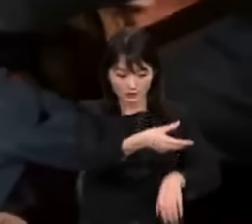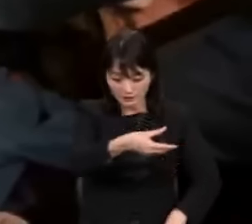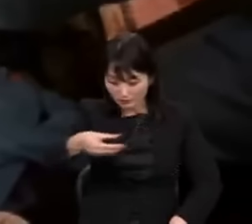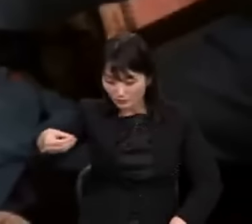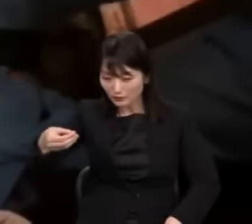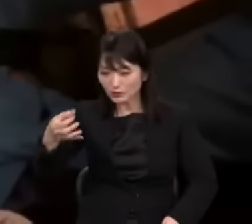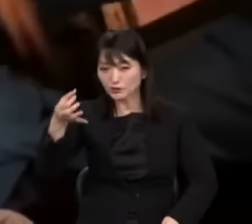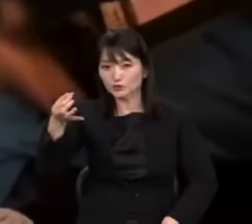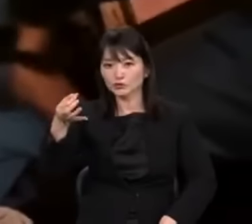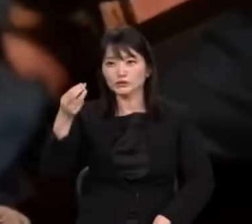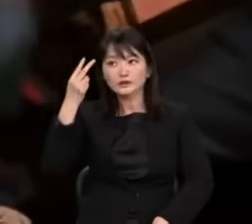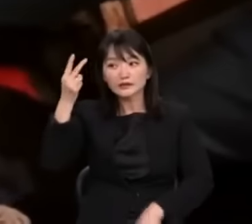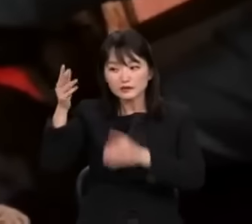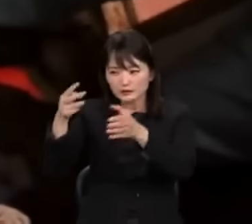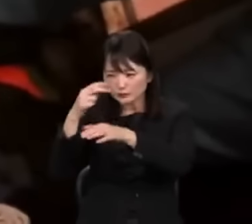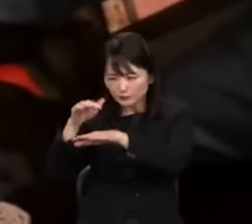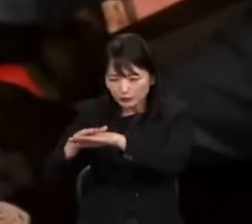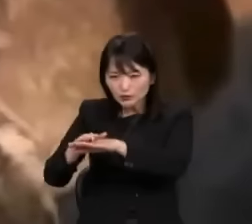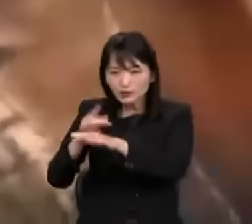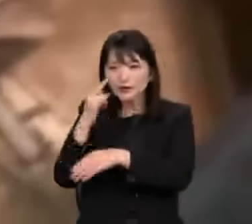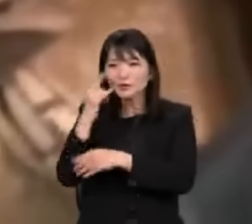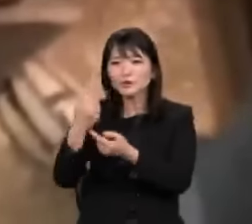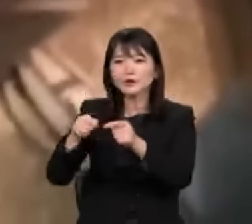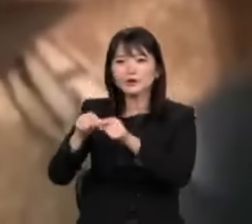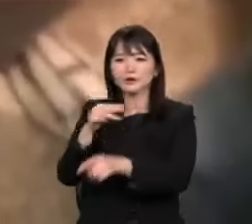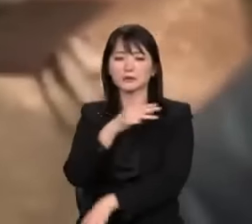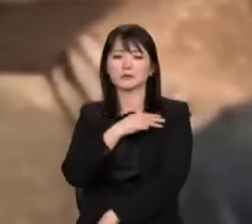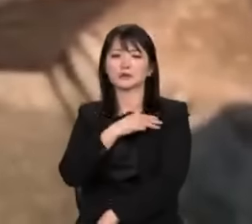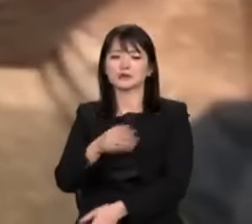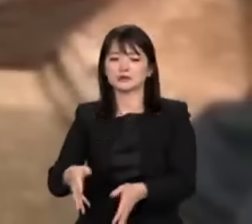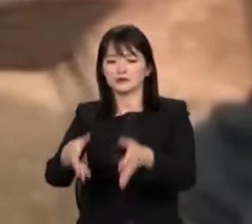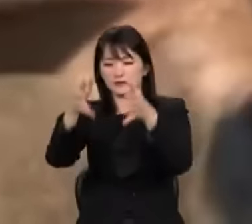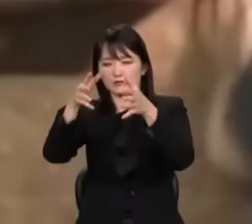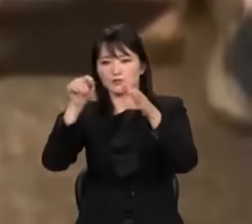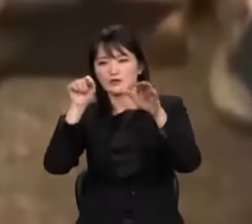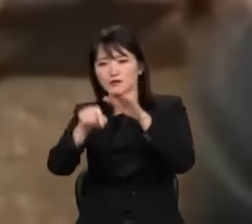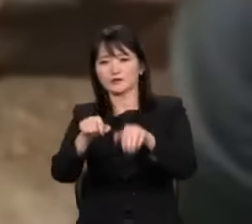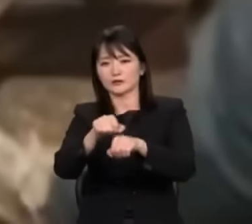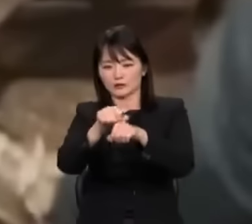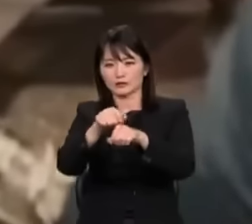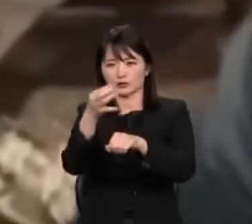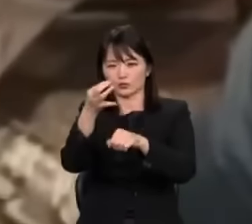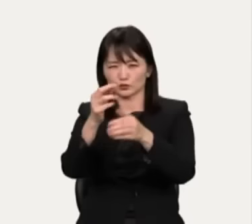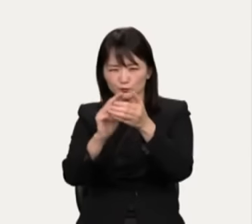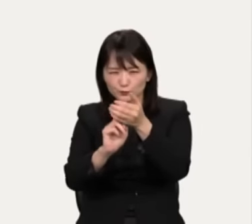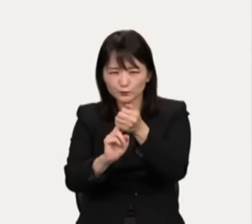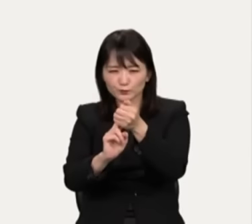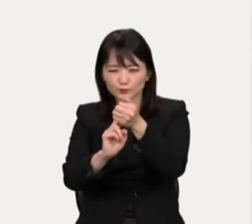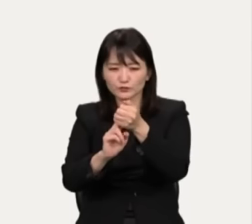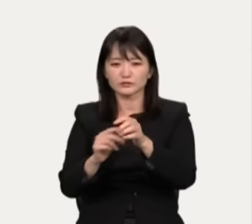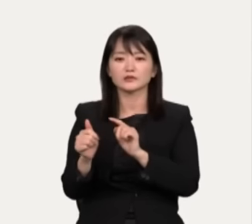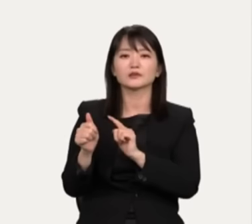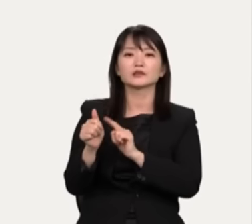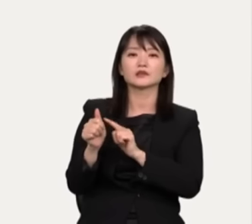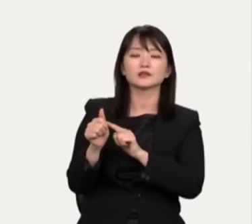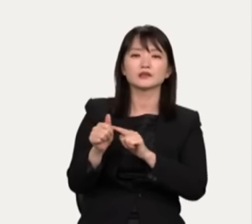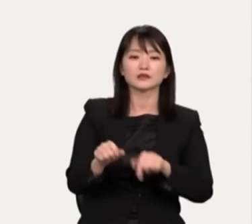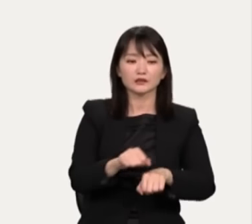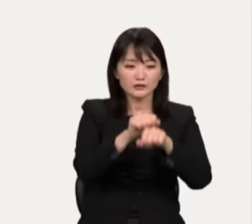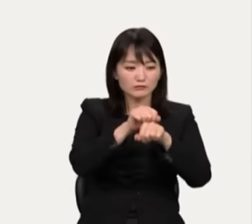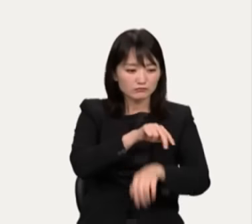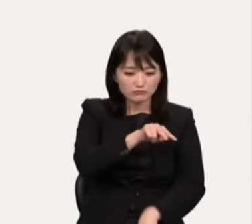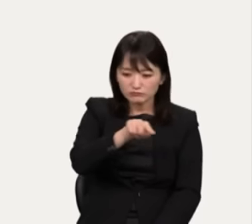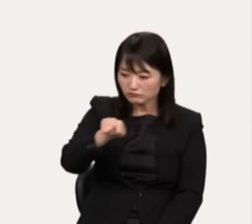7시부터는 뒤 어머니와 함께 부천에 있는 한 건물 창고에 돈을 숨겼습니다이 남성은 창고를